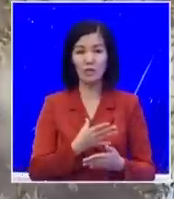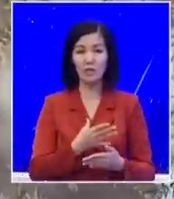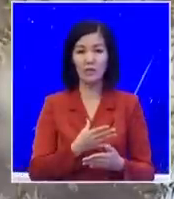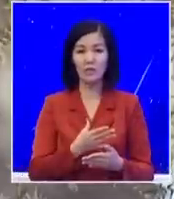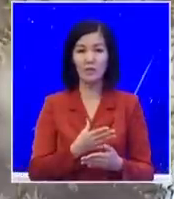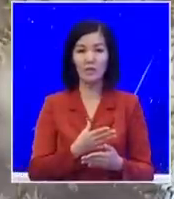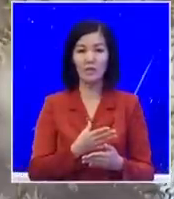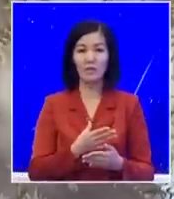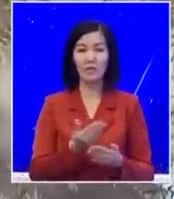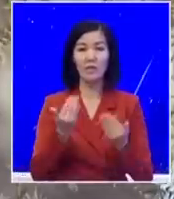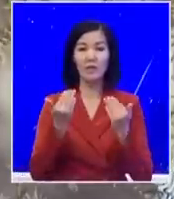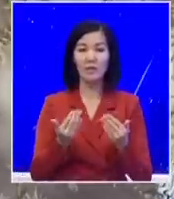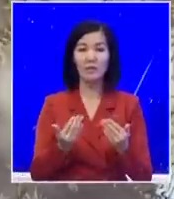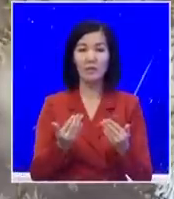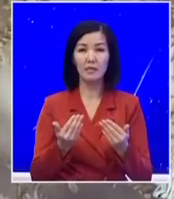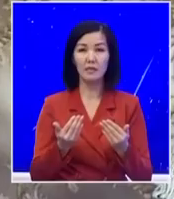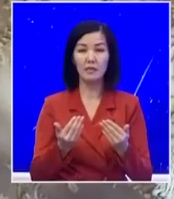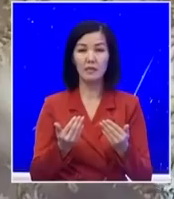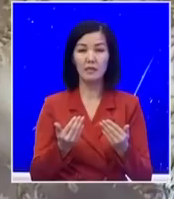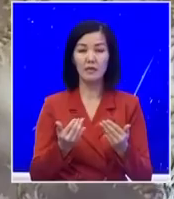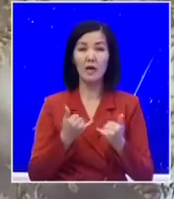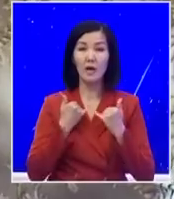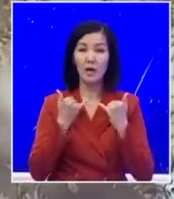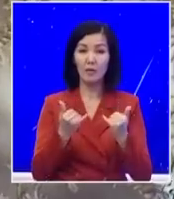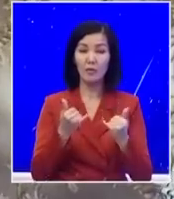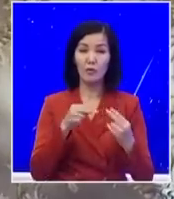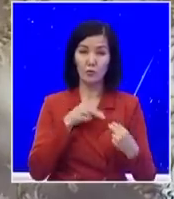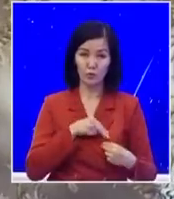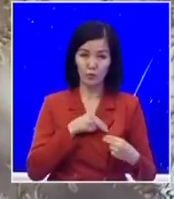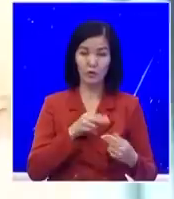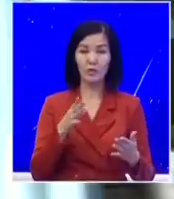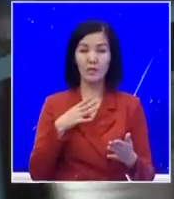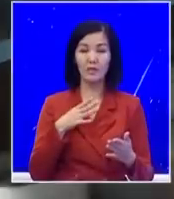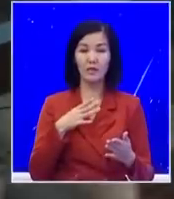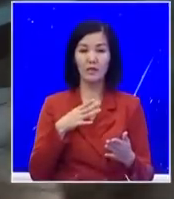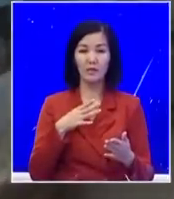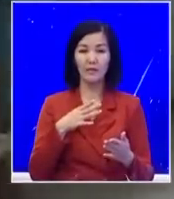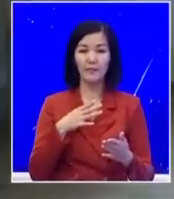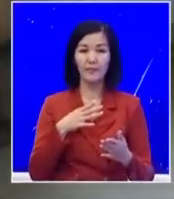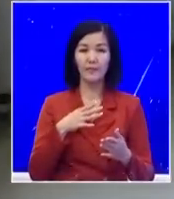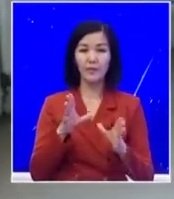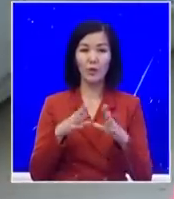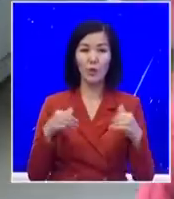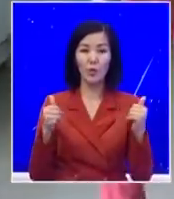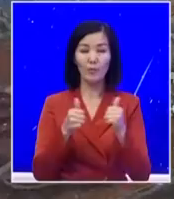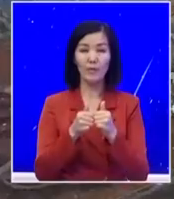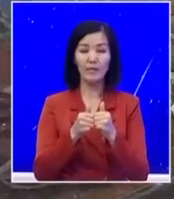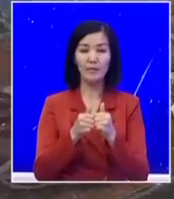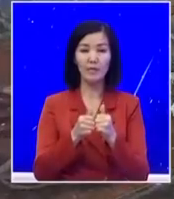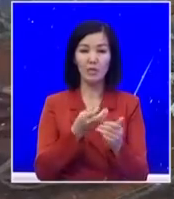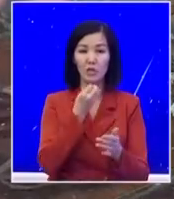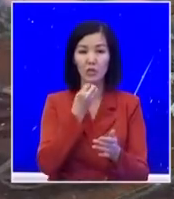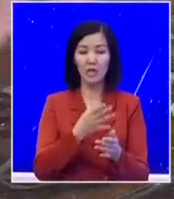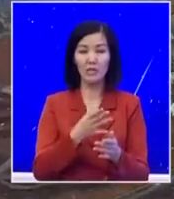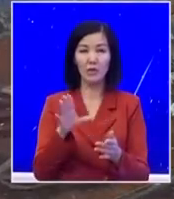Елге де енді абыройлы болдық жұмыста да. Сүтті үйіған ынтымақ бірлігімен тамаша